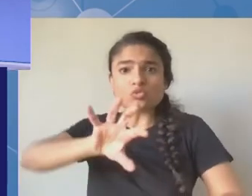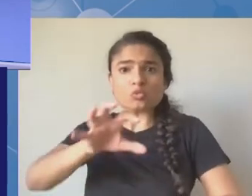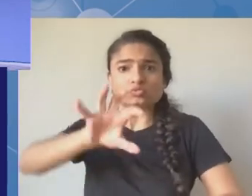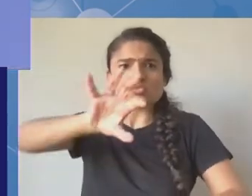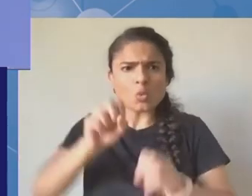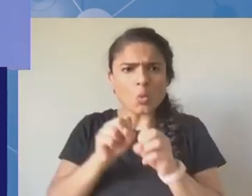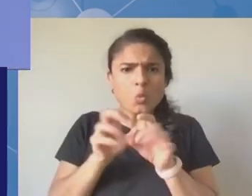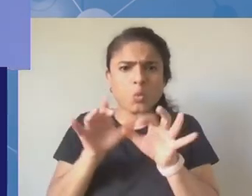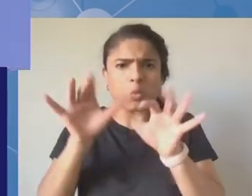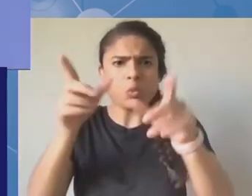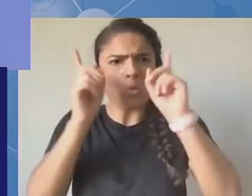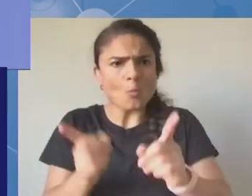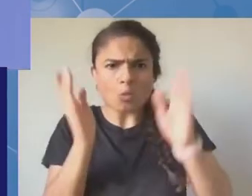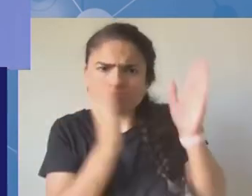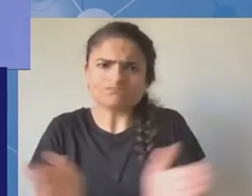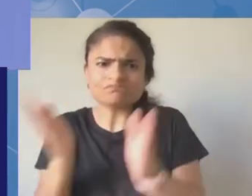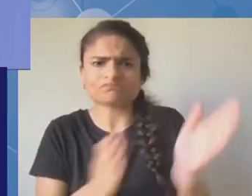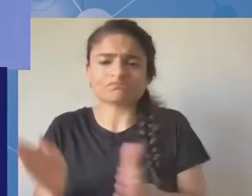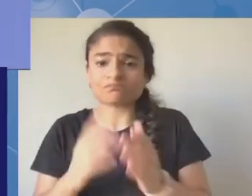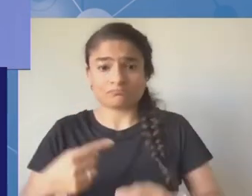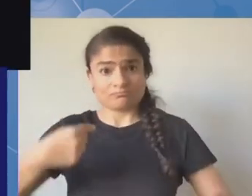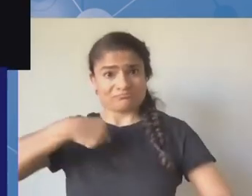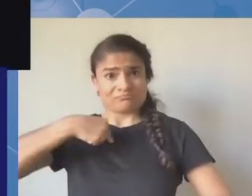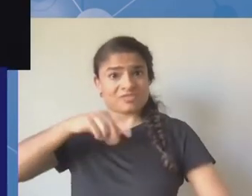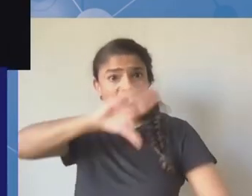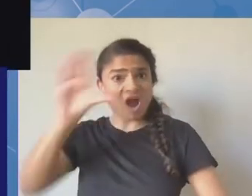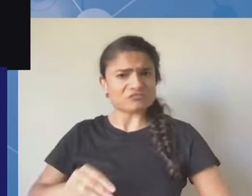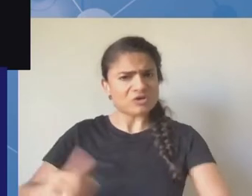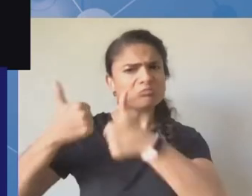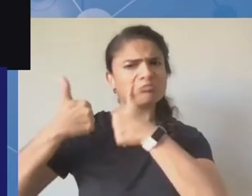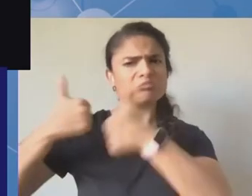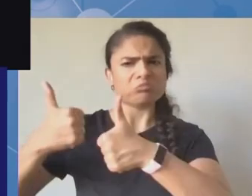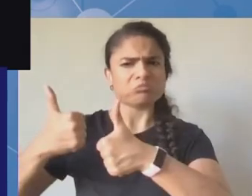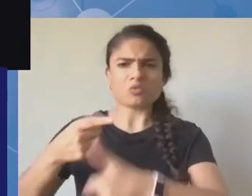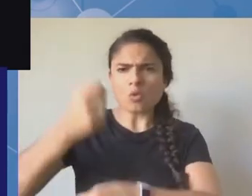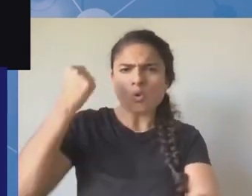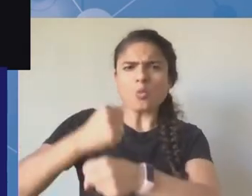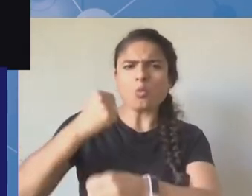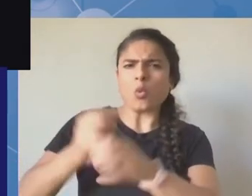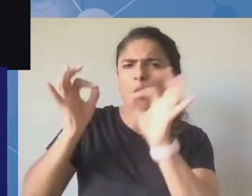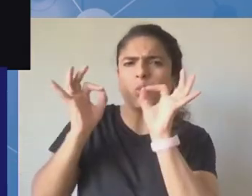فهم المشكلات. شكرا لك على هذا الصوت.